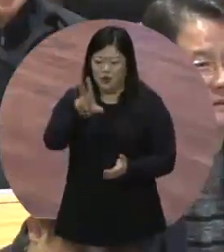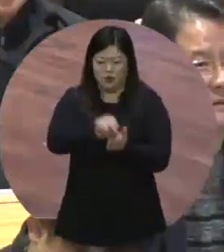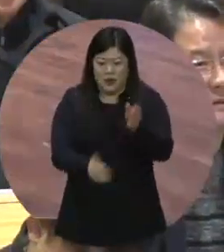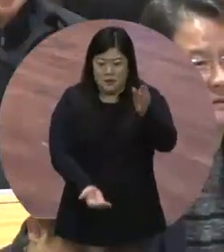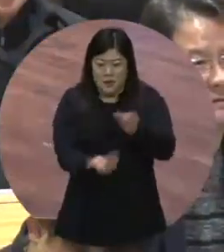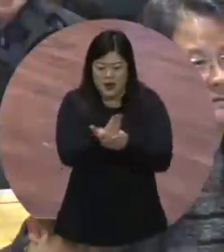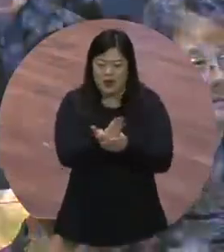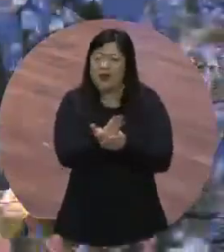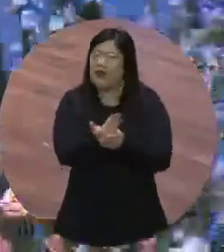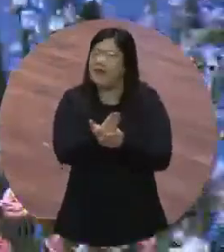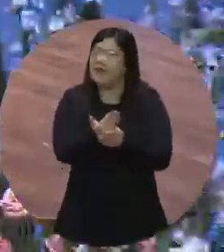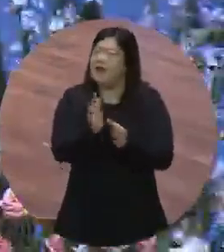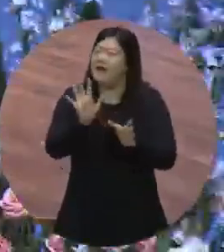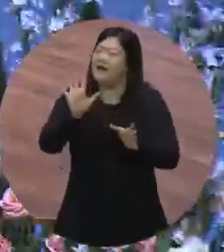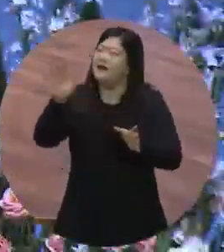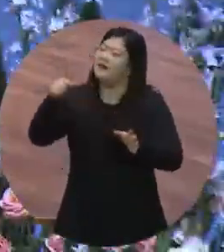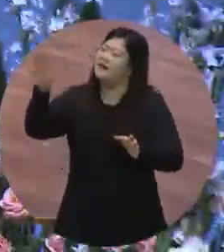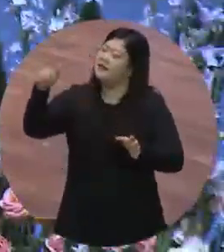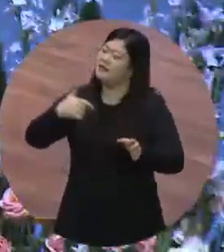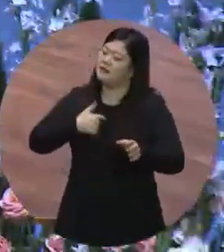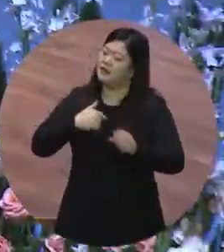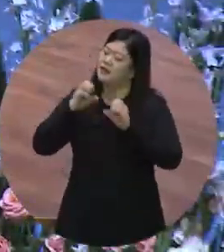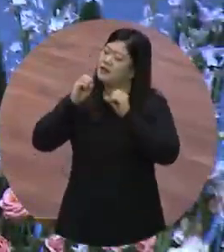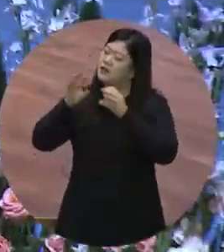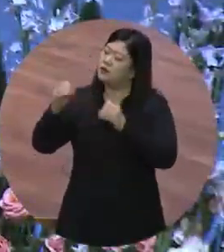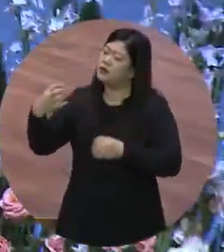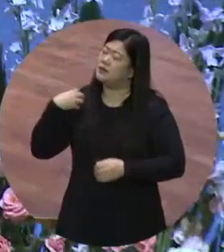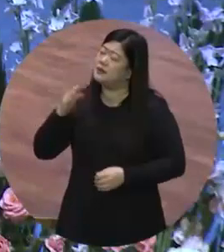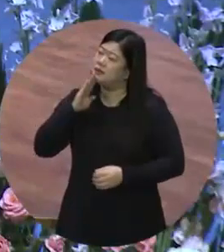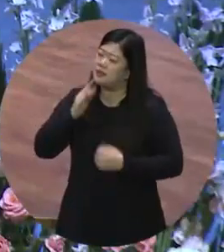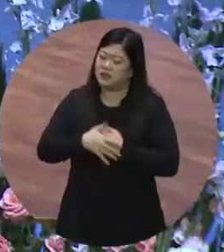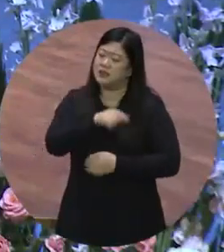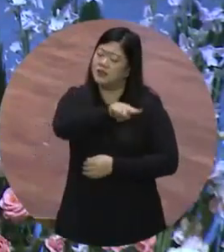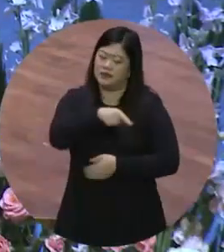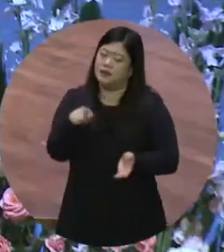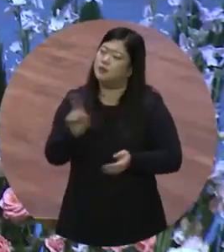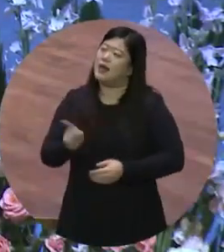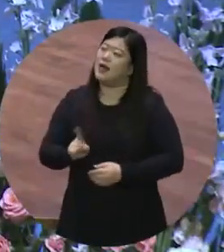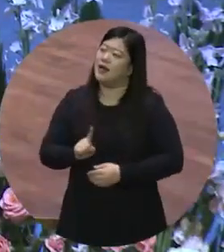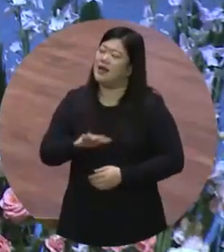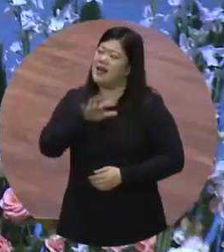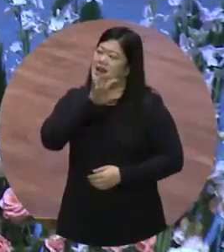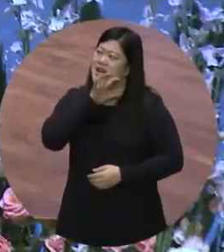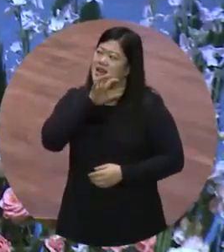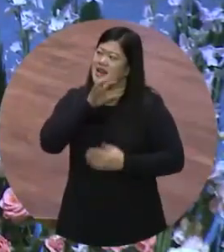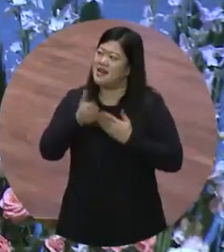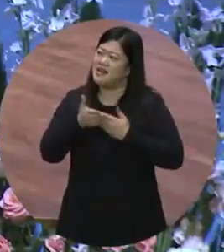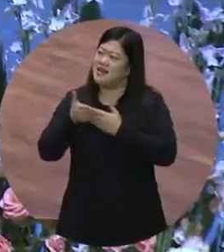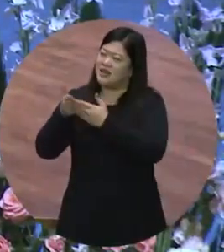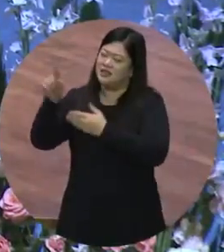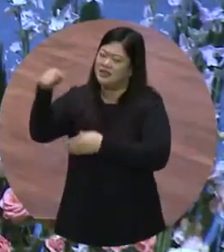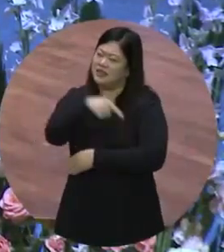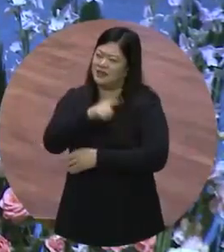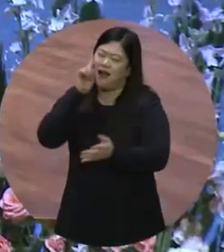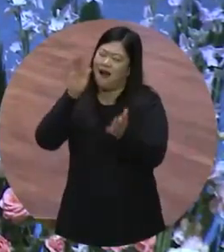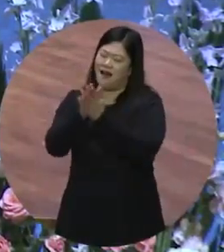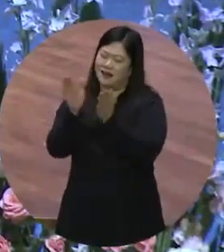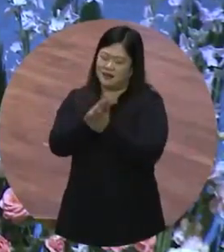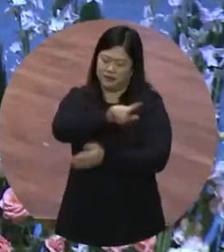내가 세계 선교해야 되는데 이런 일 때문에 시간 낭비하고 물질 낭비가 되겠습니까? 문제를 해결하여